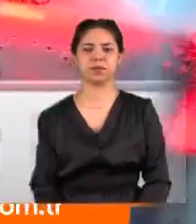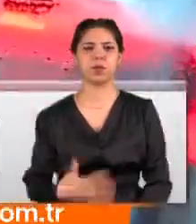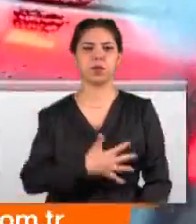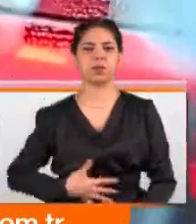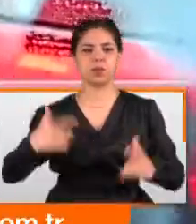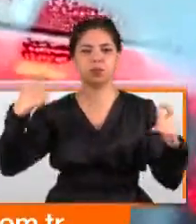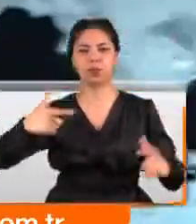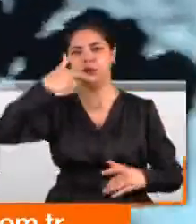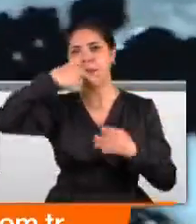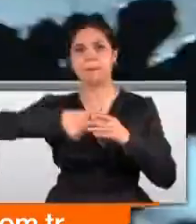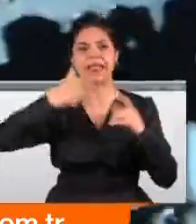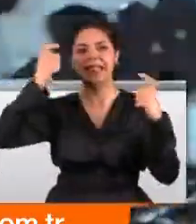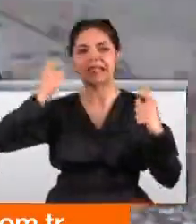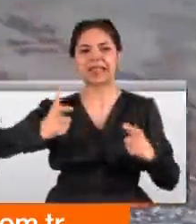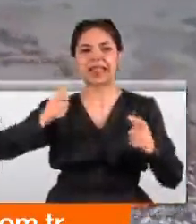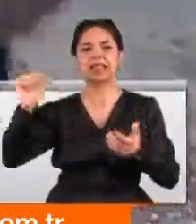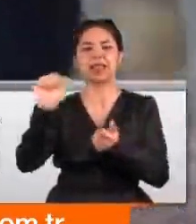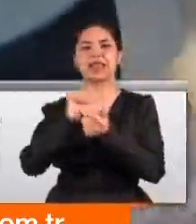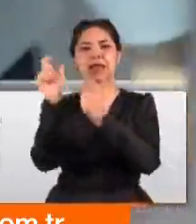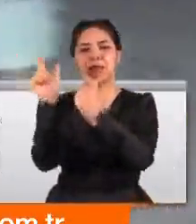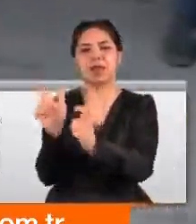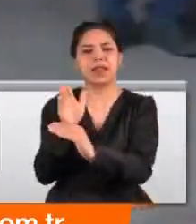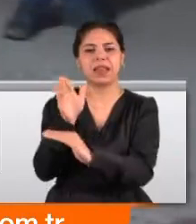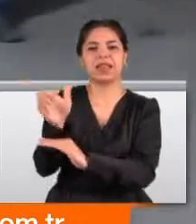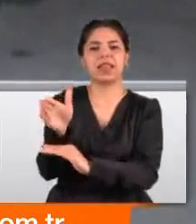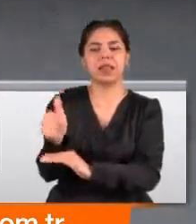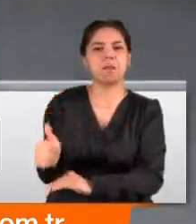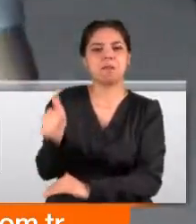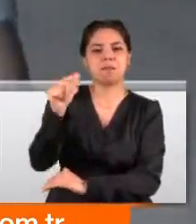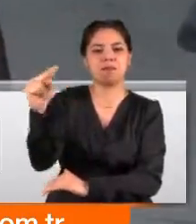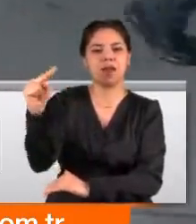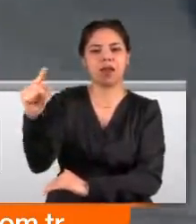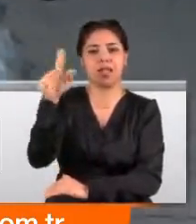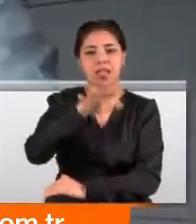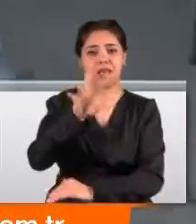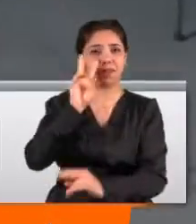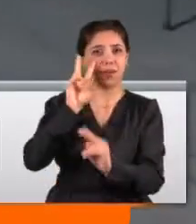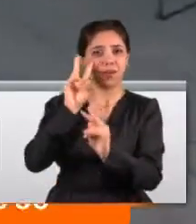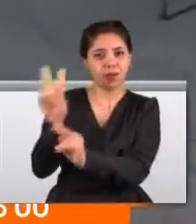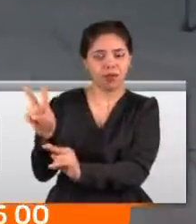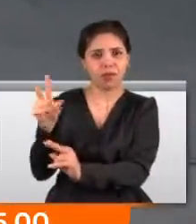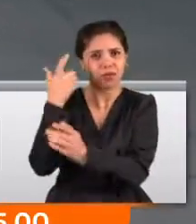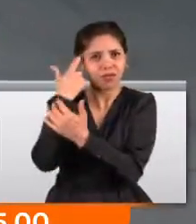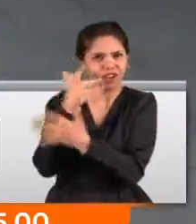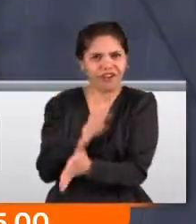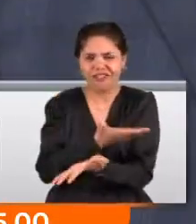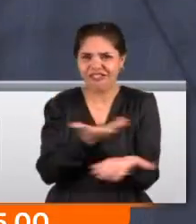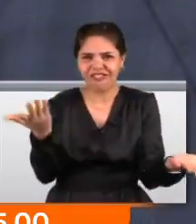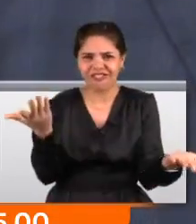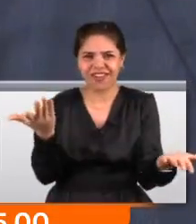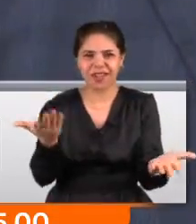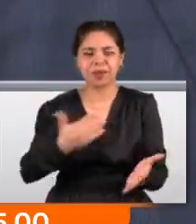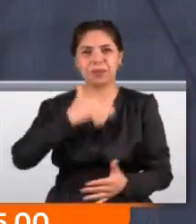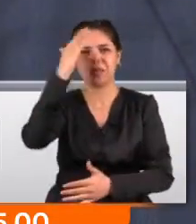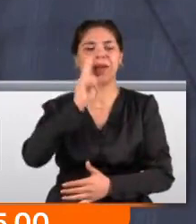Bursa'da bir benzin istasyonunun yıkama bölümünü kullandı bakan. Görenler makam aracını yıkayan Varank'ı şaşkınlıkla izledi.